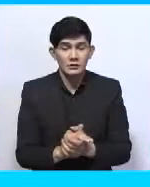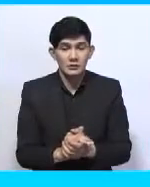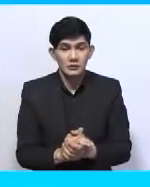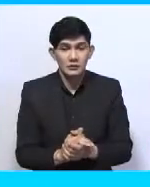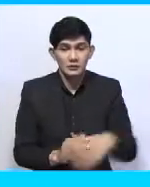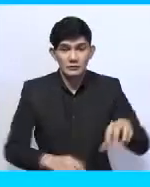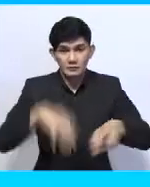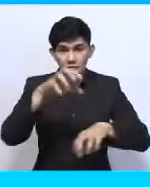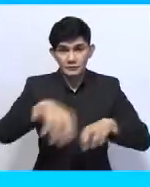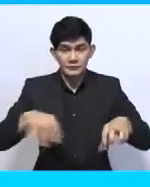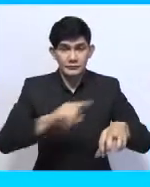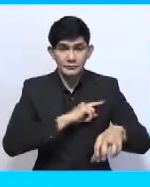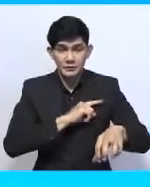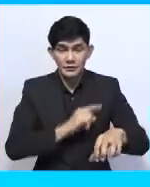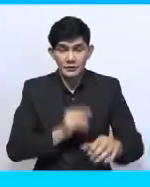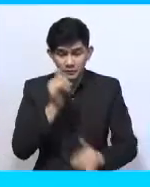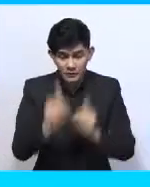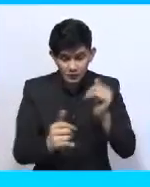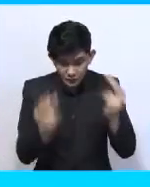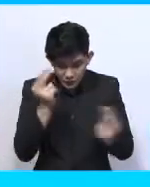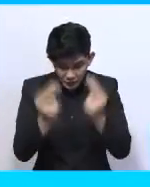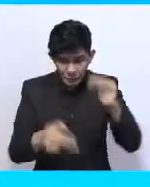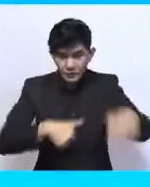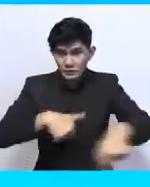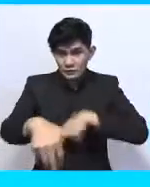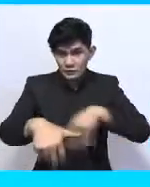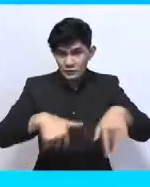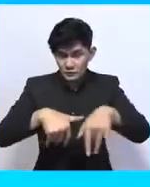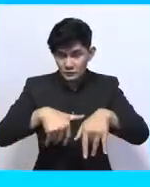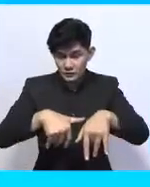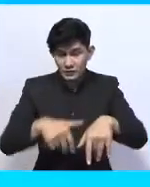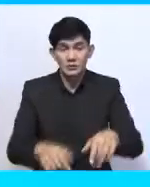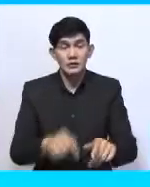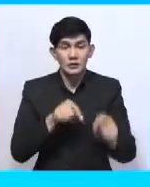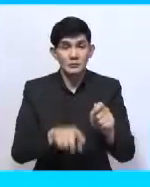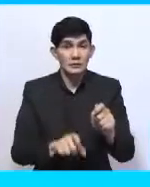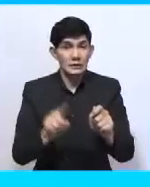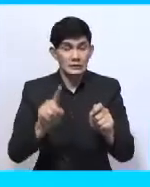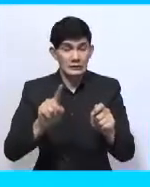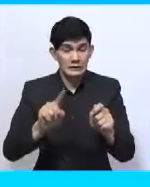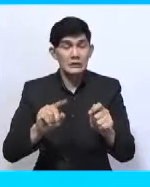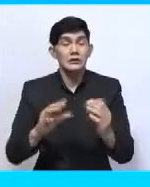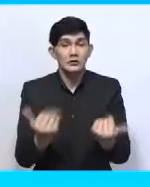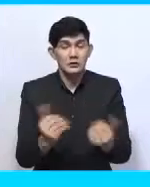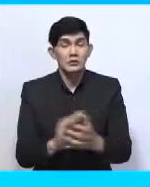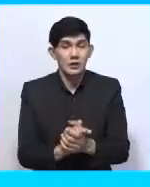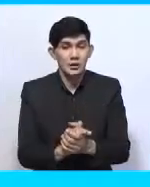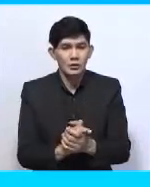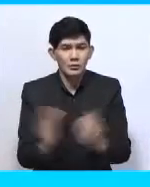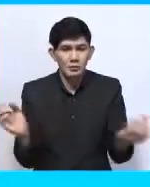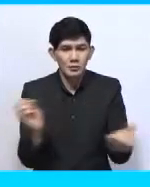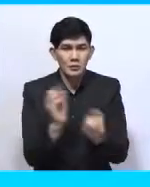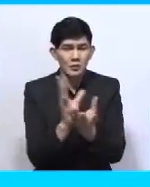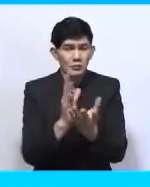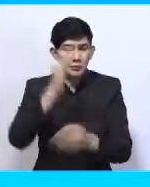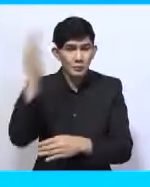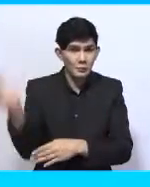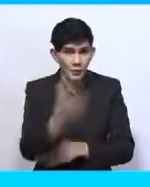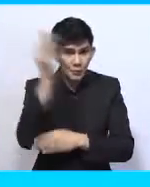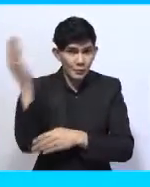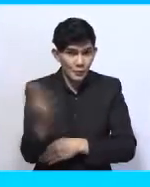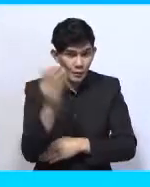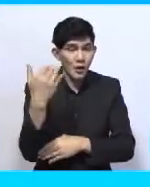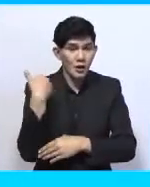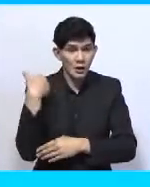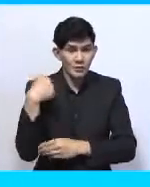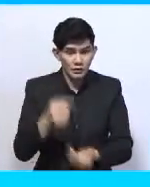พร้อมด้วยหน่วยงานที่เกี่ยวข้องค่ะลงพื้นที่เยี่ยมประชาชนตำบลพานพร้าวอำเภอศรีเชียงใหม่ที่ได้รับผลกระทบจากพายุฤดูร้อนโด